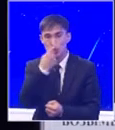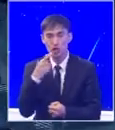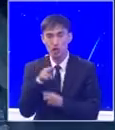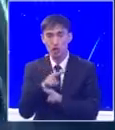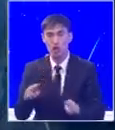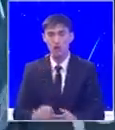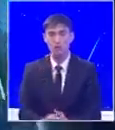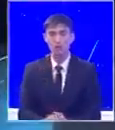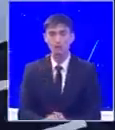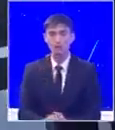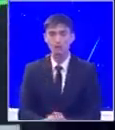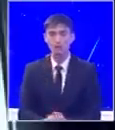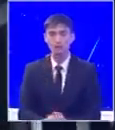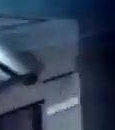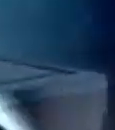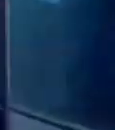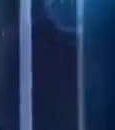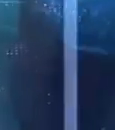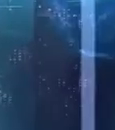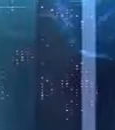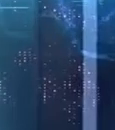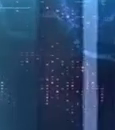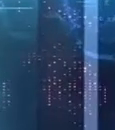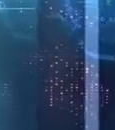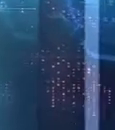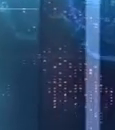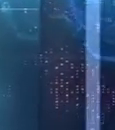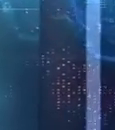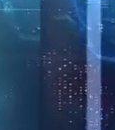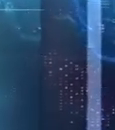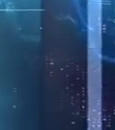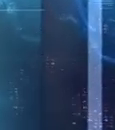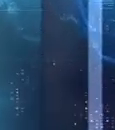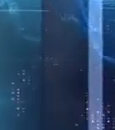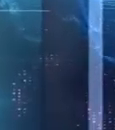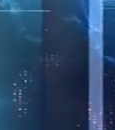контроль. Светлана Кондратенко, Жасулан Шингенже, телеканал Жетсу.